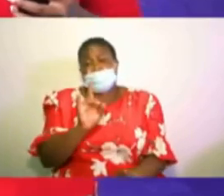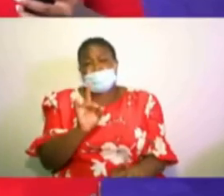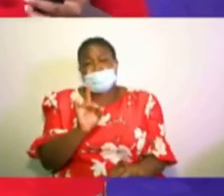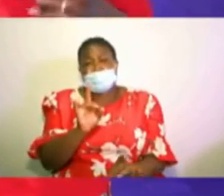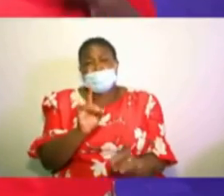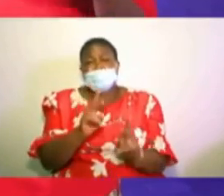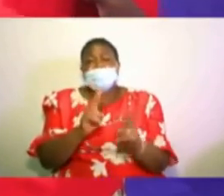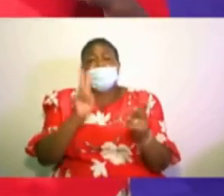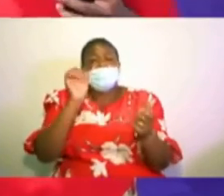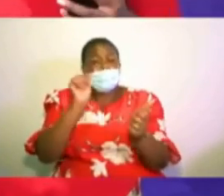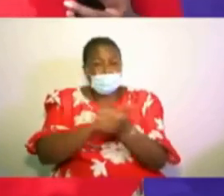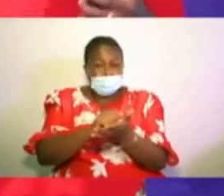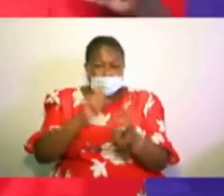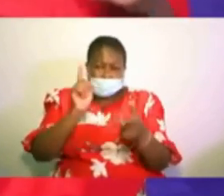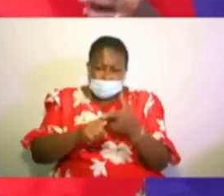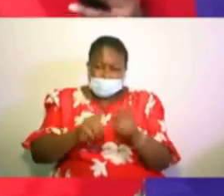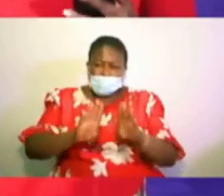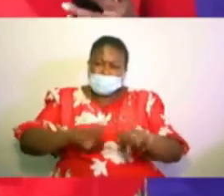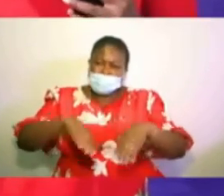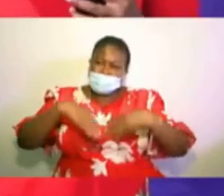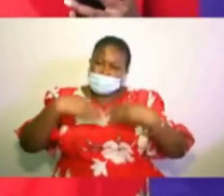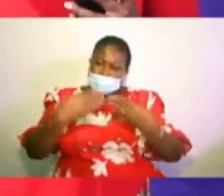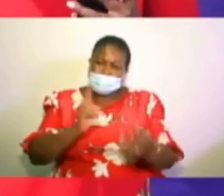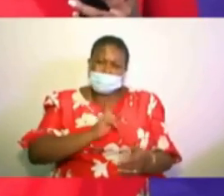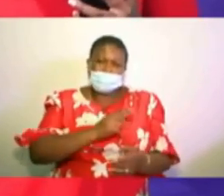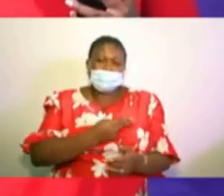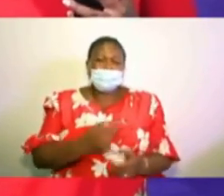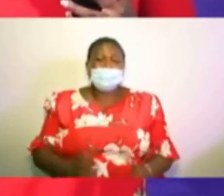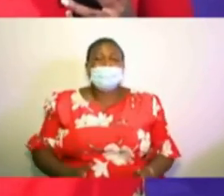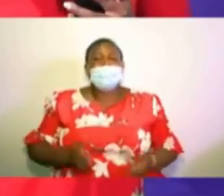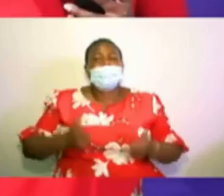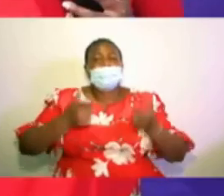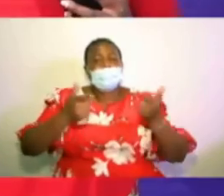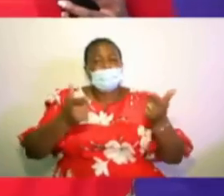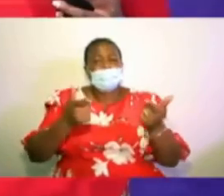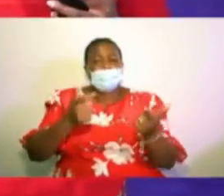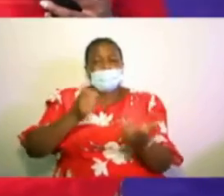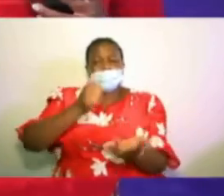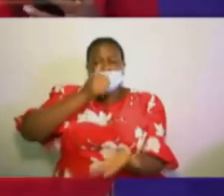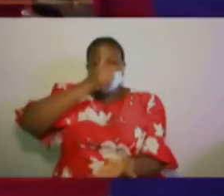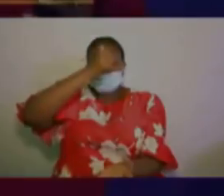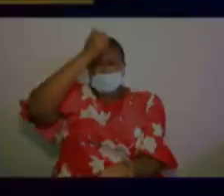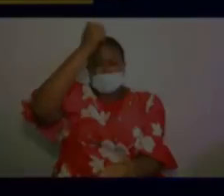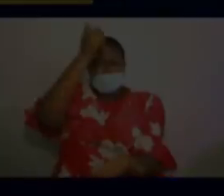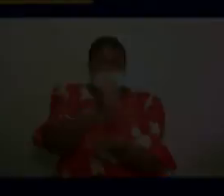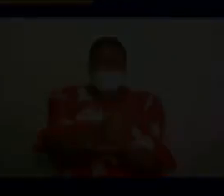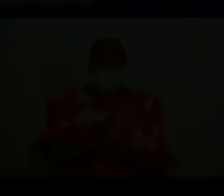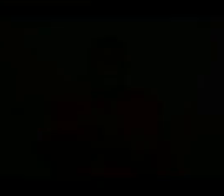La capacité de nous donner la vie. Amen. Amen.